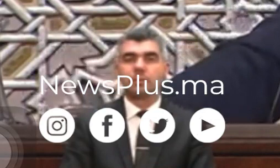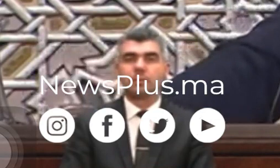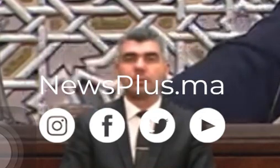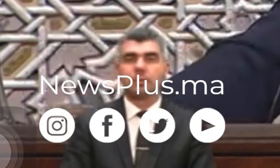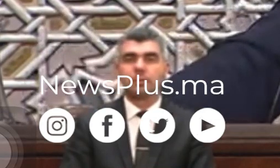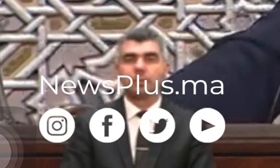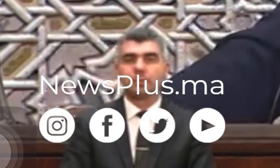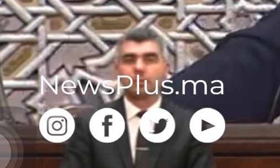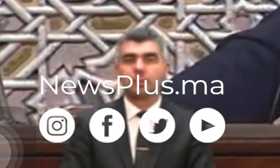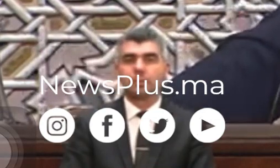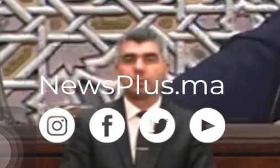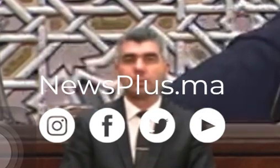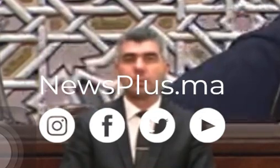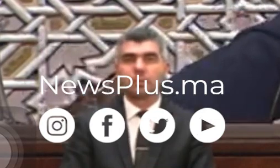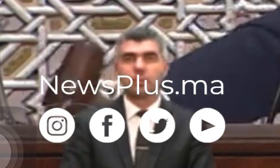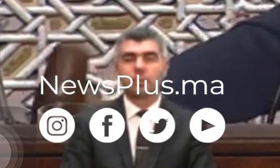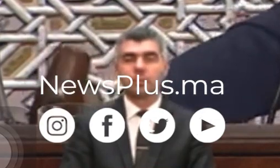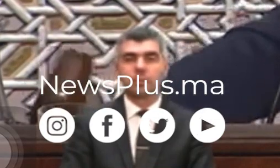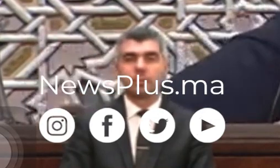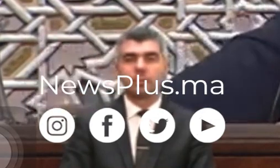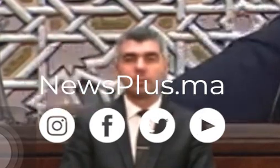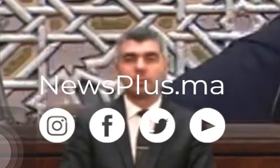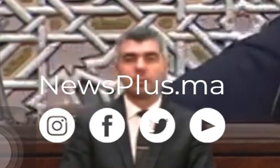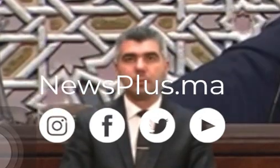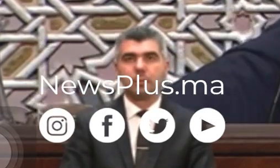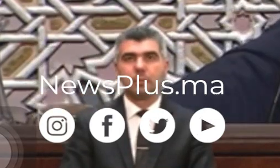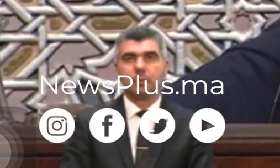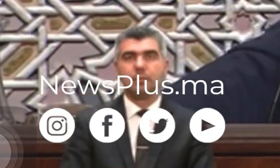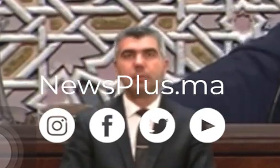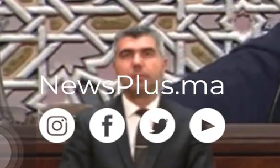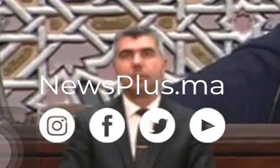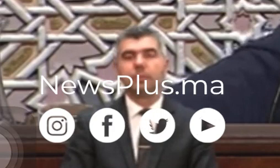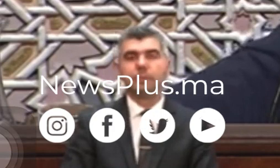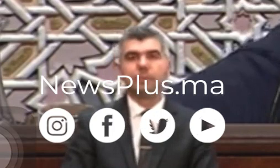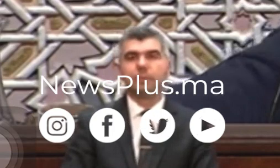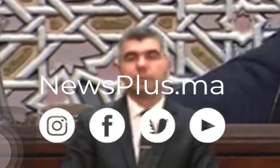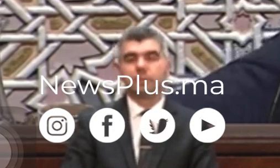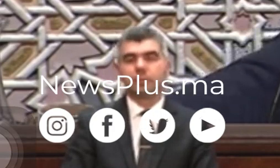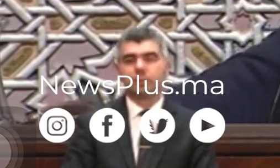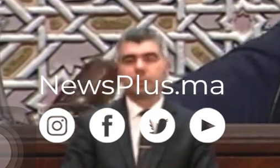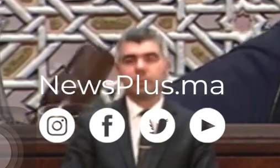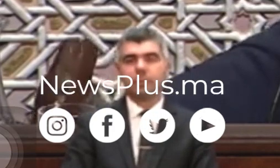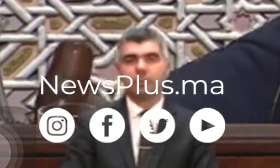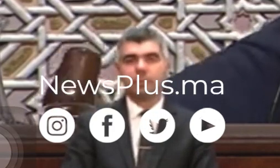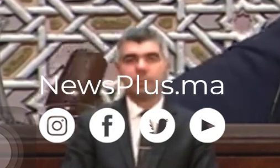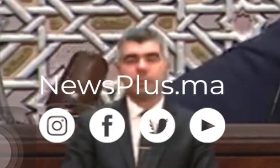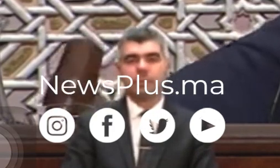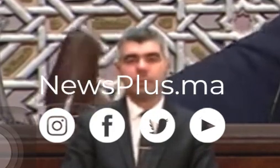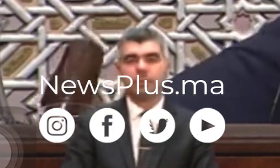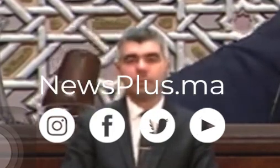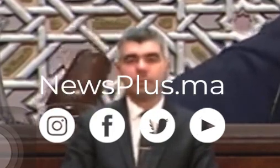الا سمحتوا مولاي هشام، الا سمحتوا الا سمحتوا رجاء الاستاذه السيده